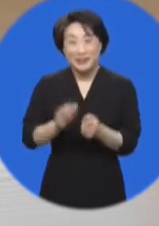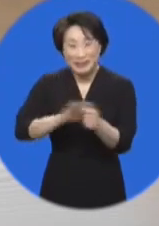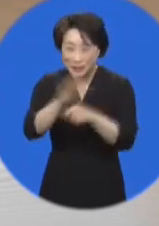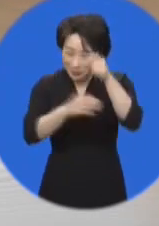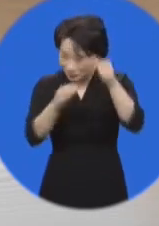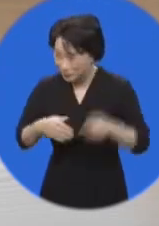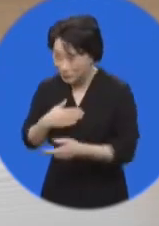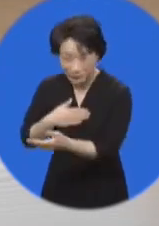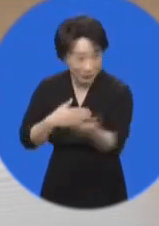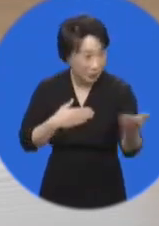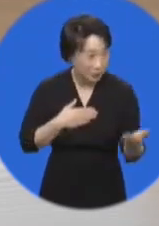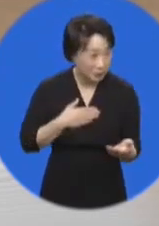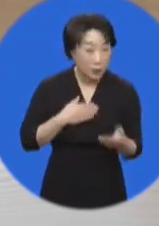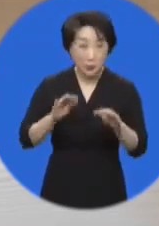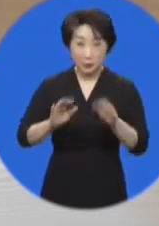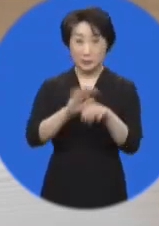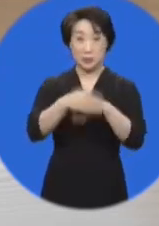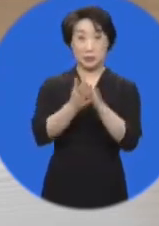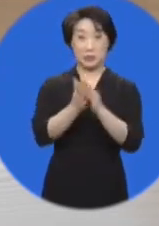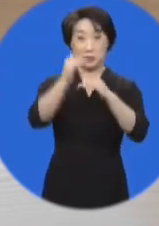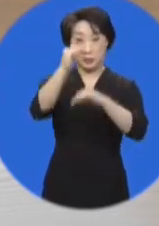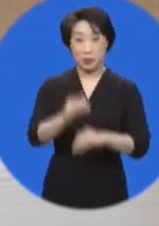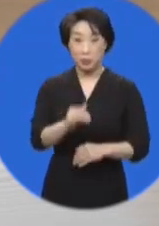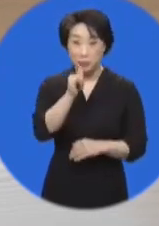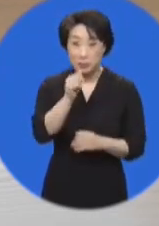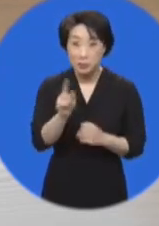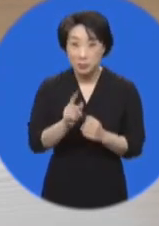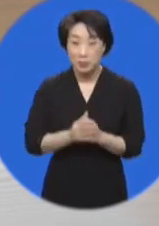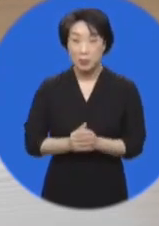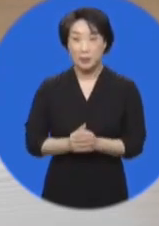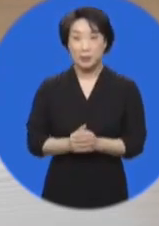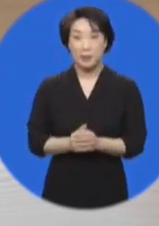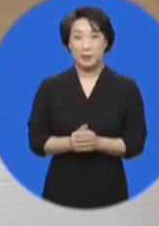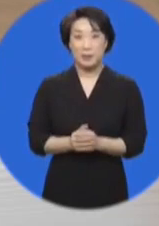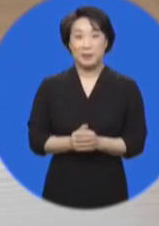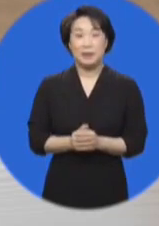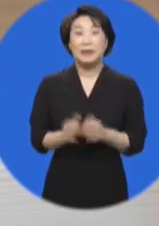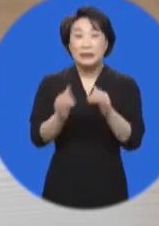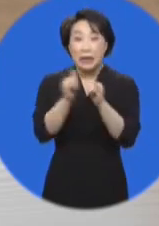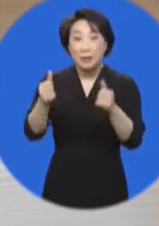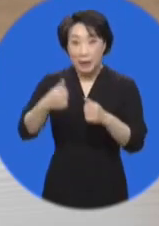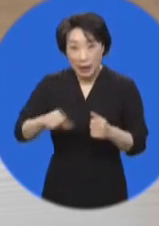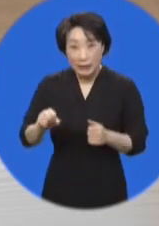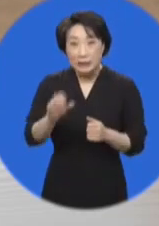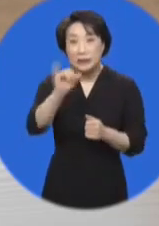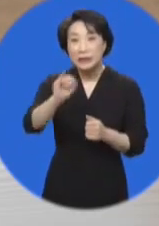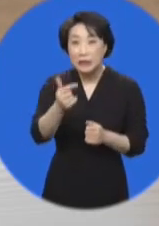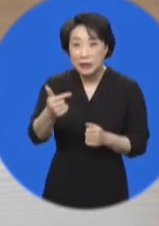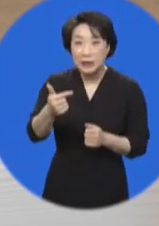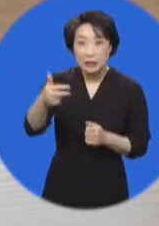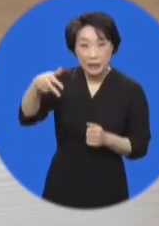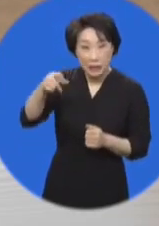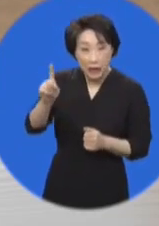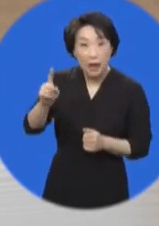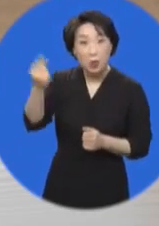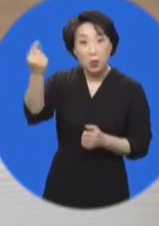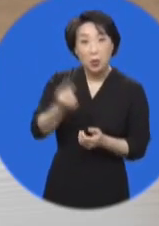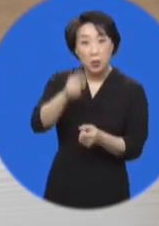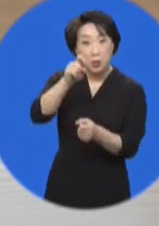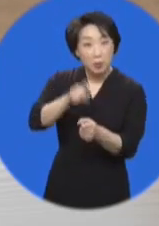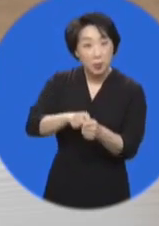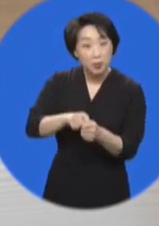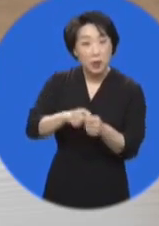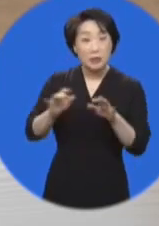사랑하는 여러분, 본문에 뭐라고 그랬어요? 야, 인자에 온 것은, 응?